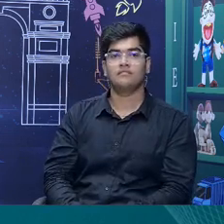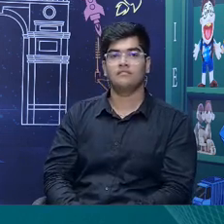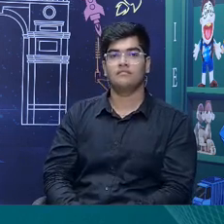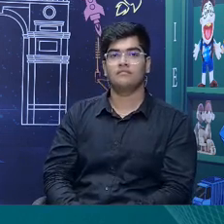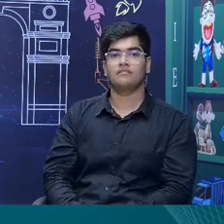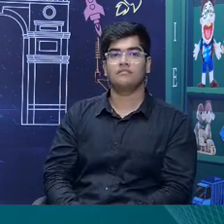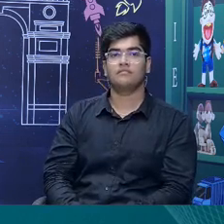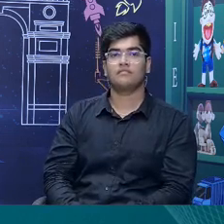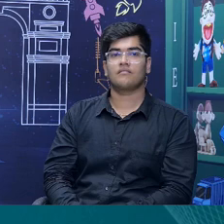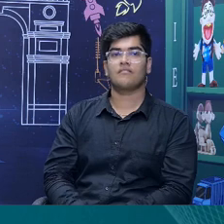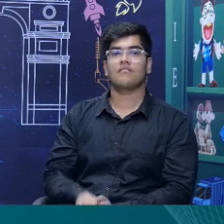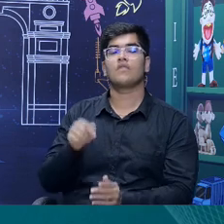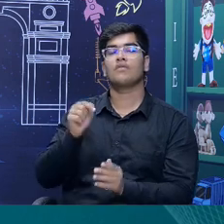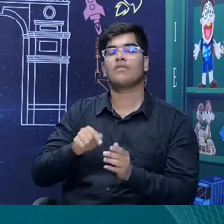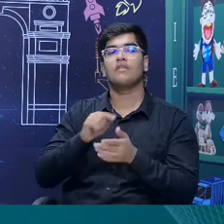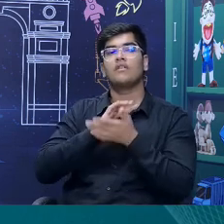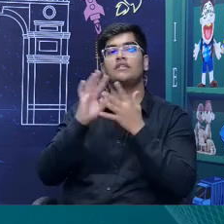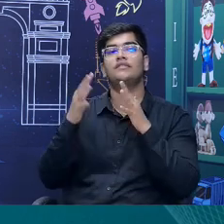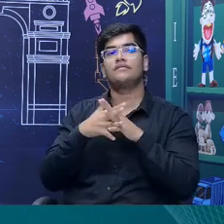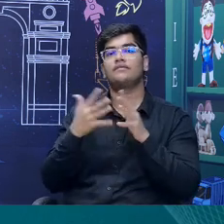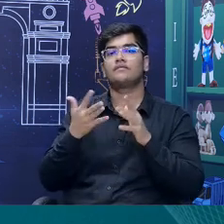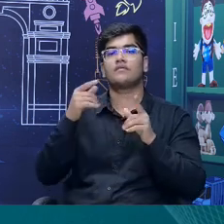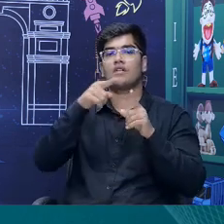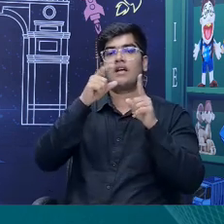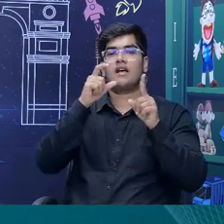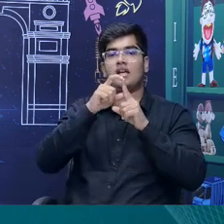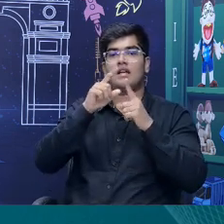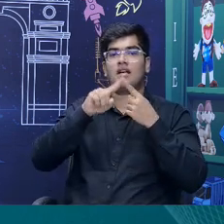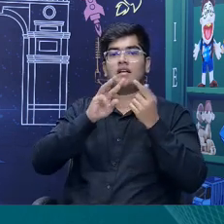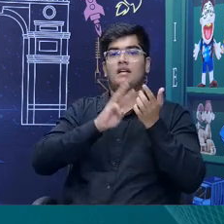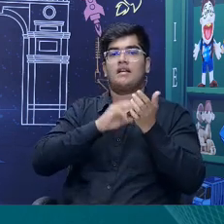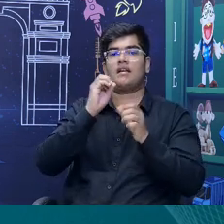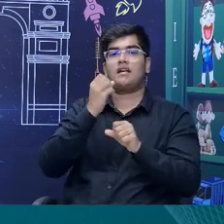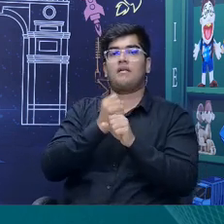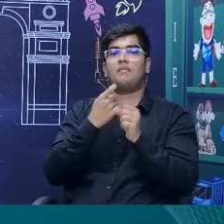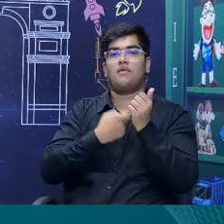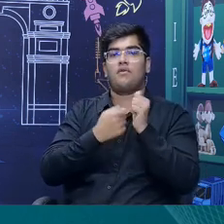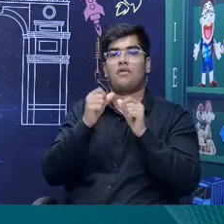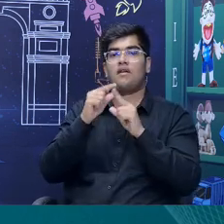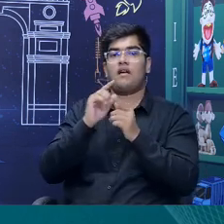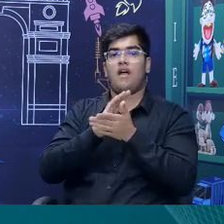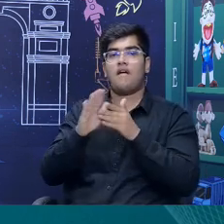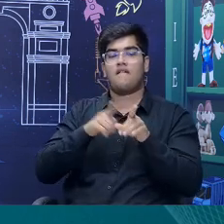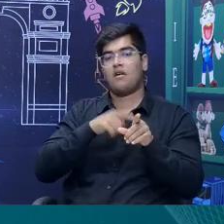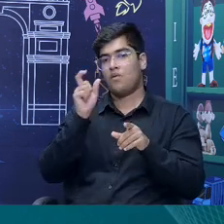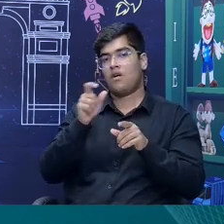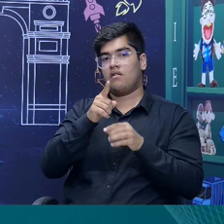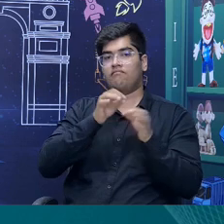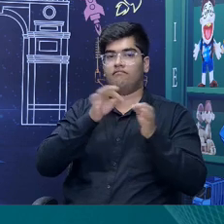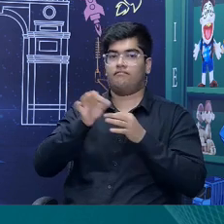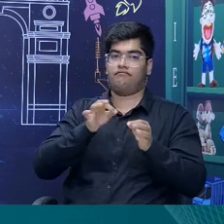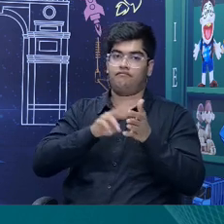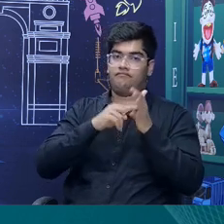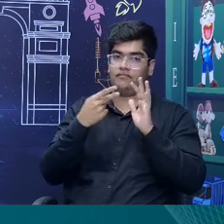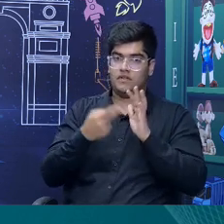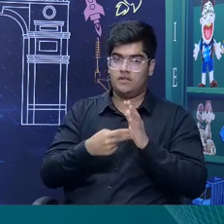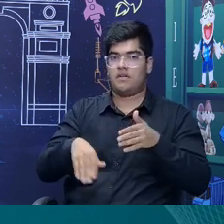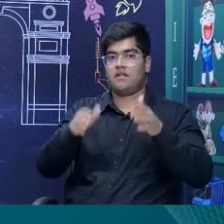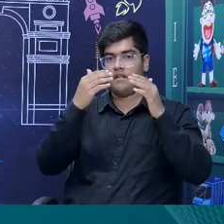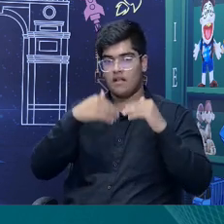आज का होमवर्क है की बच्चों को डेमोक्रेसी टर्म को डिफाइन करना है और डी नीड तू एक्सप्लेन डी रिलेशनशिप